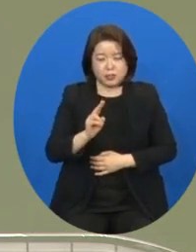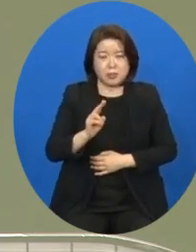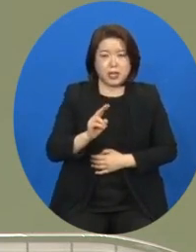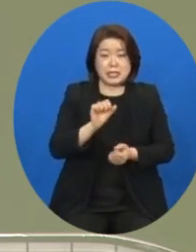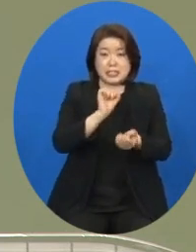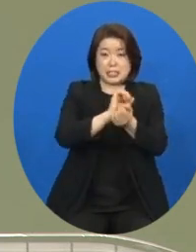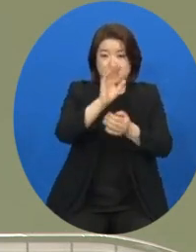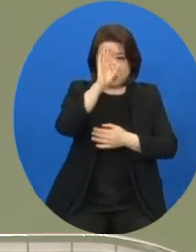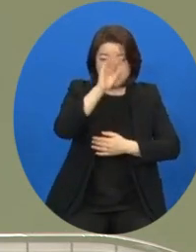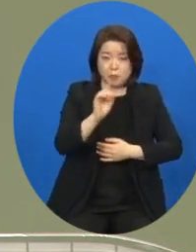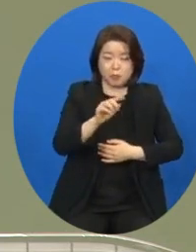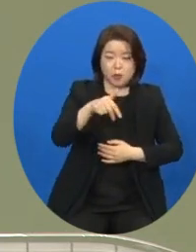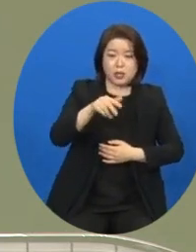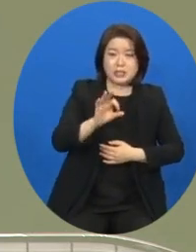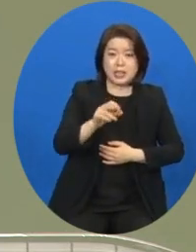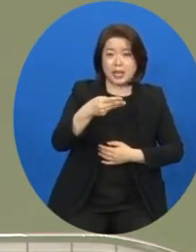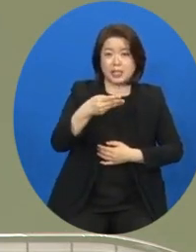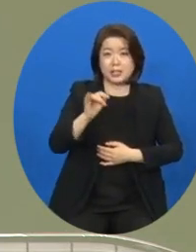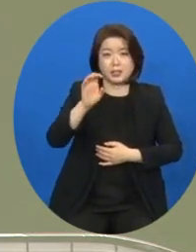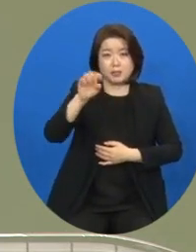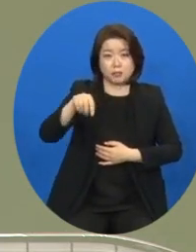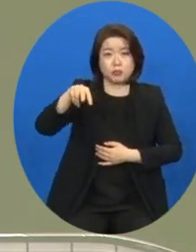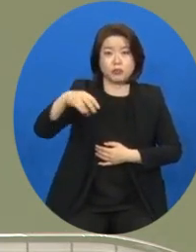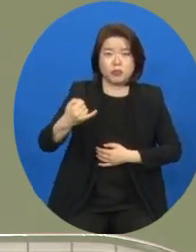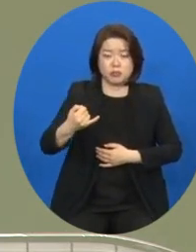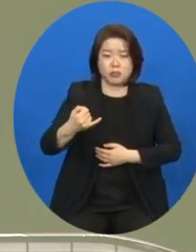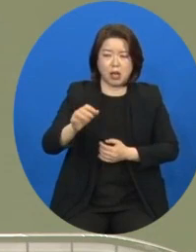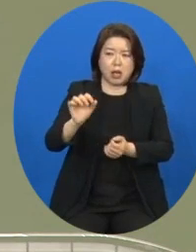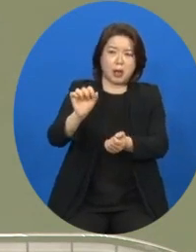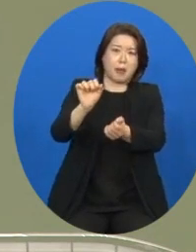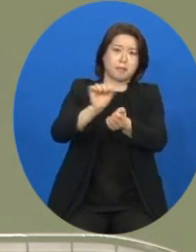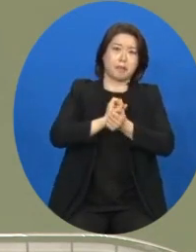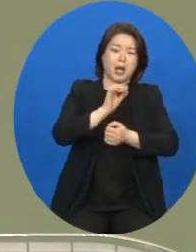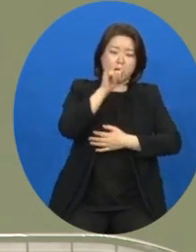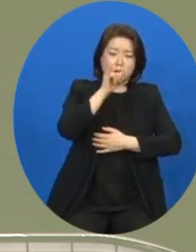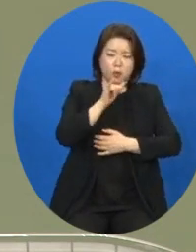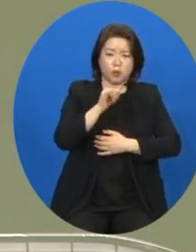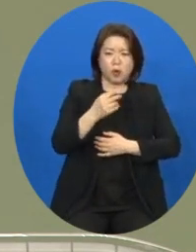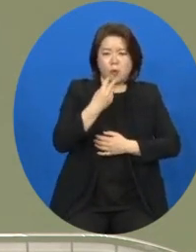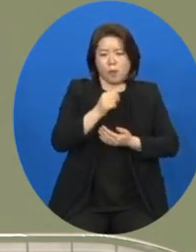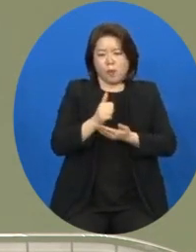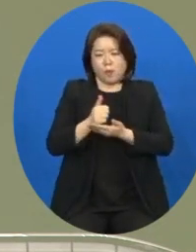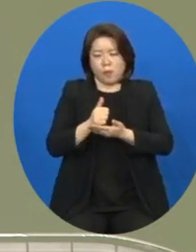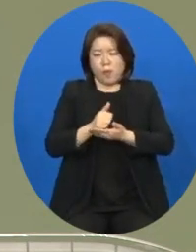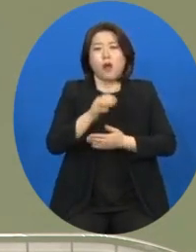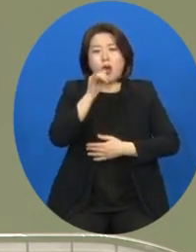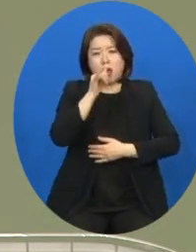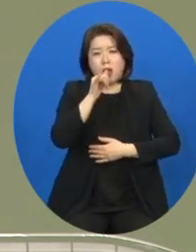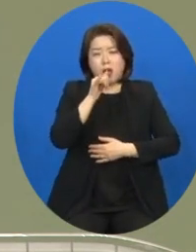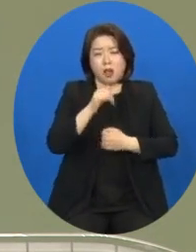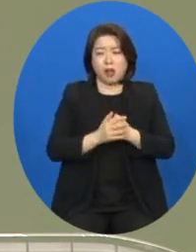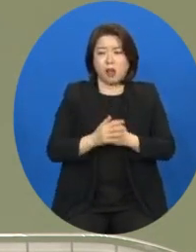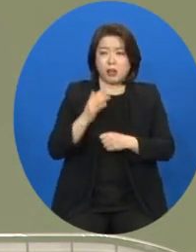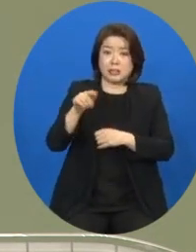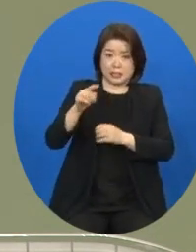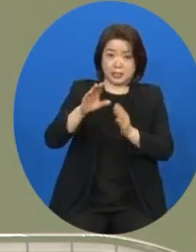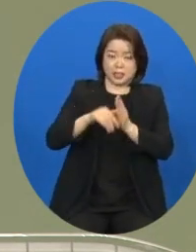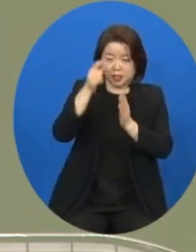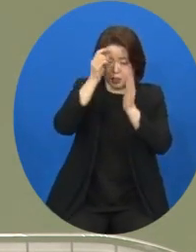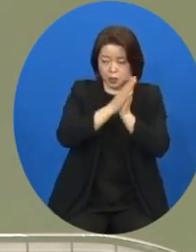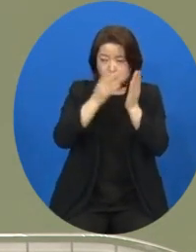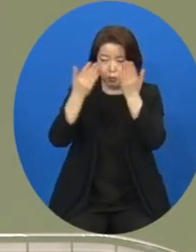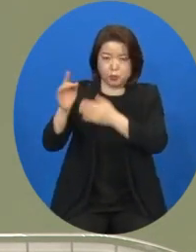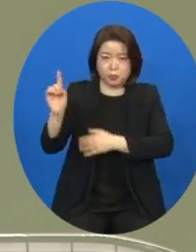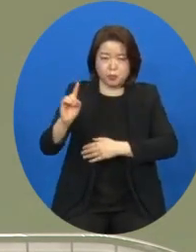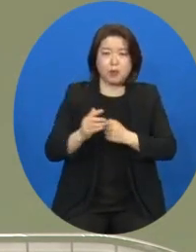장티푸스로 죽을 고비에 이르러요. 그때 하나님께 기도합니다. 하나님 저를 고쳐주시면